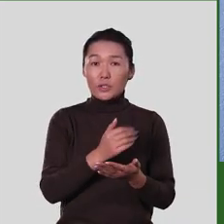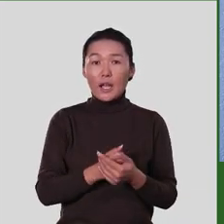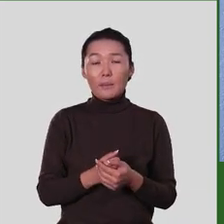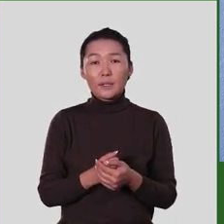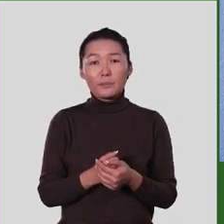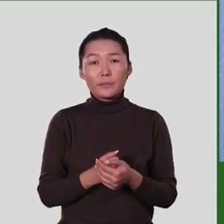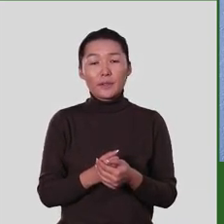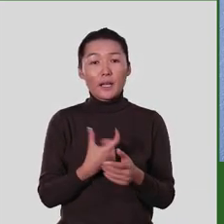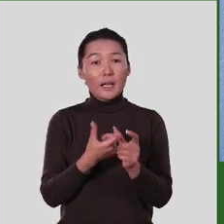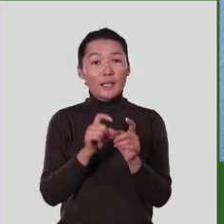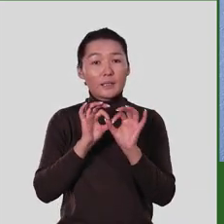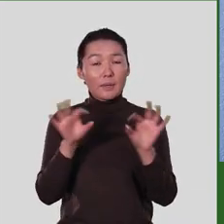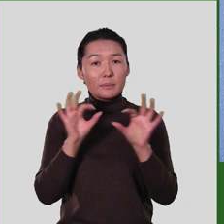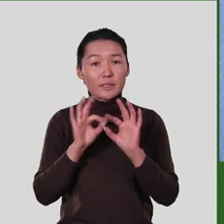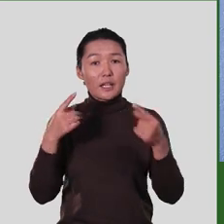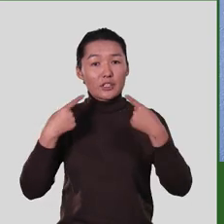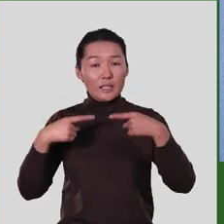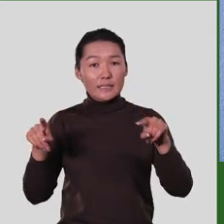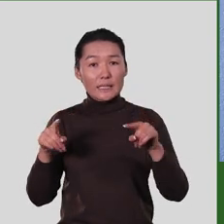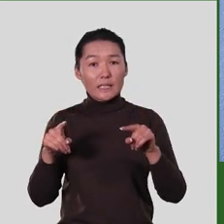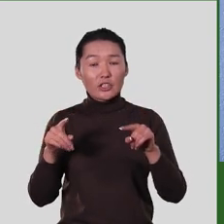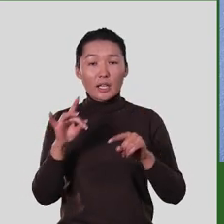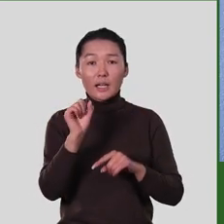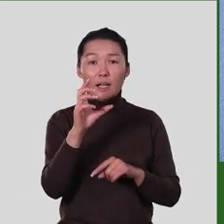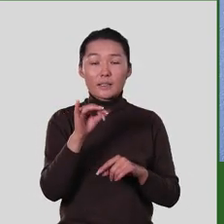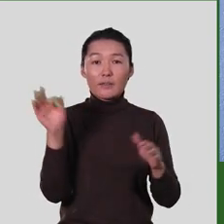объясняется различие в расовом составе ее населения.